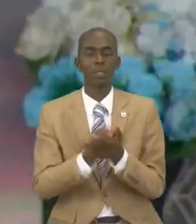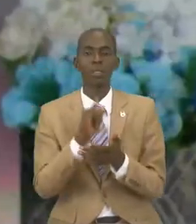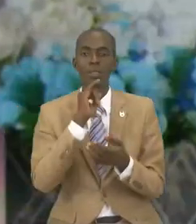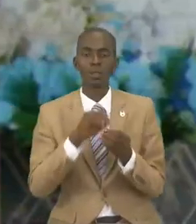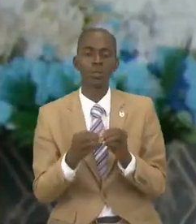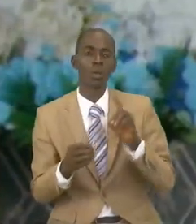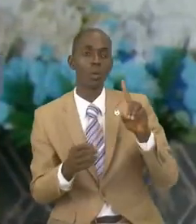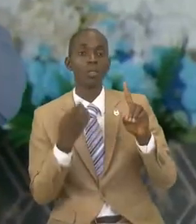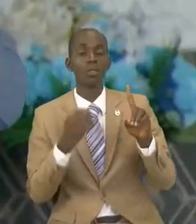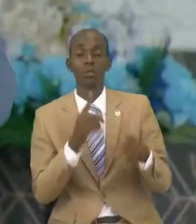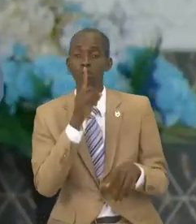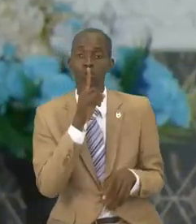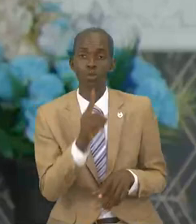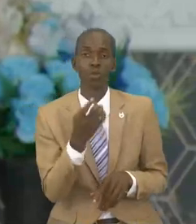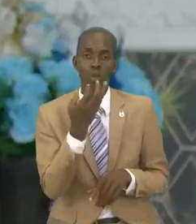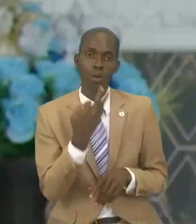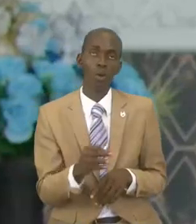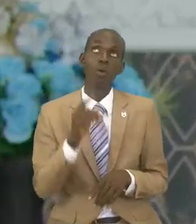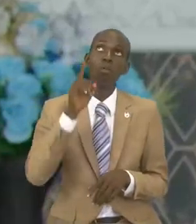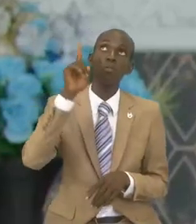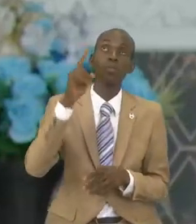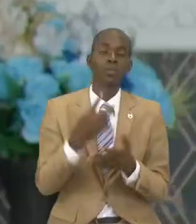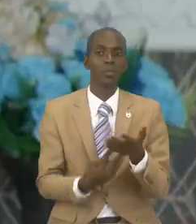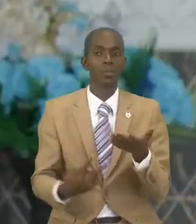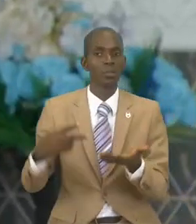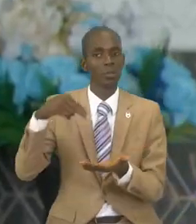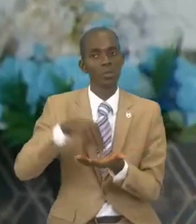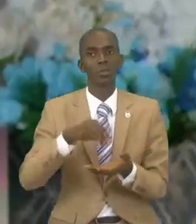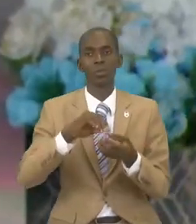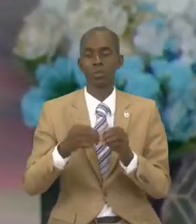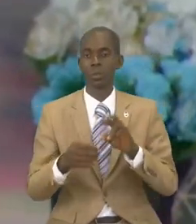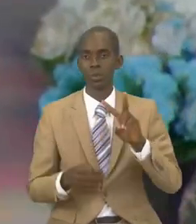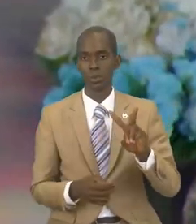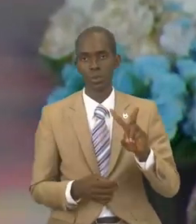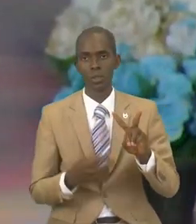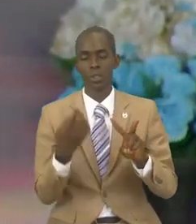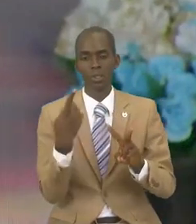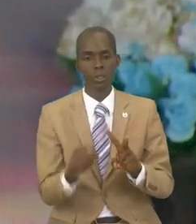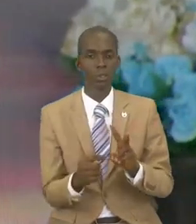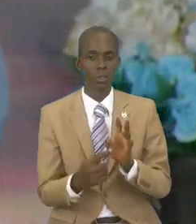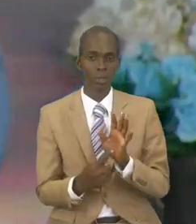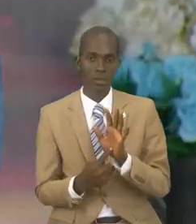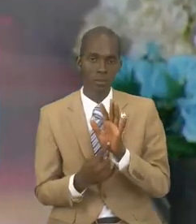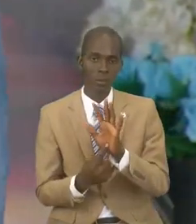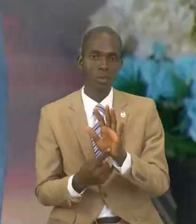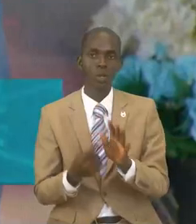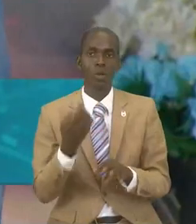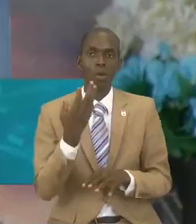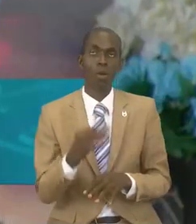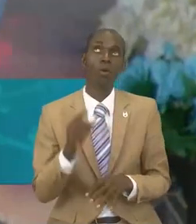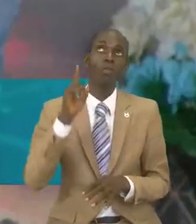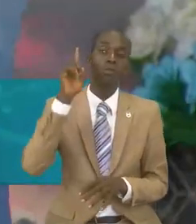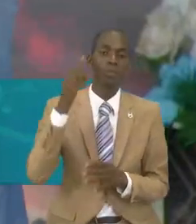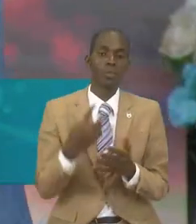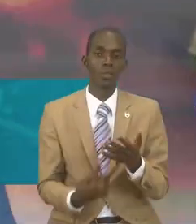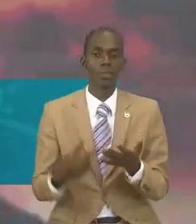la réalité de sa résurrection. Numéro 2 maintenant, la révélation de